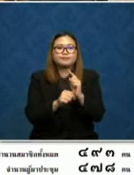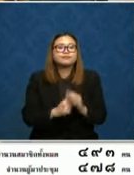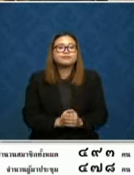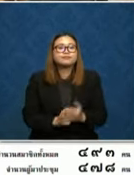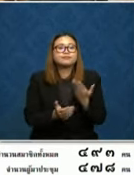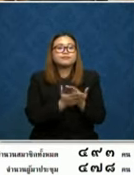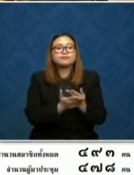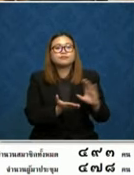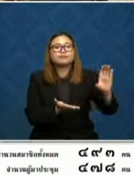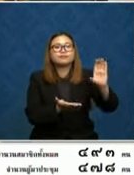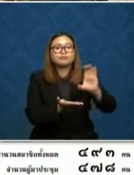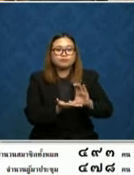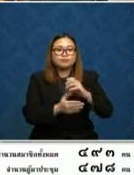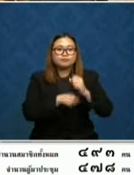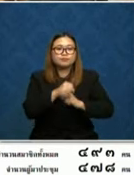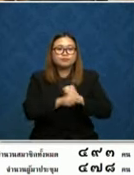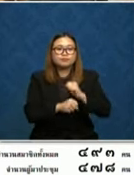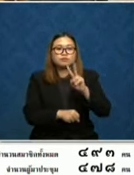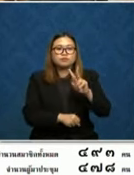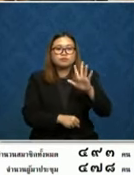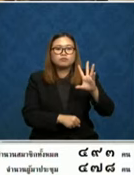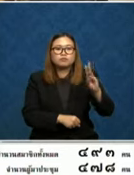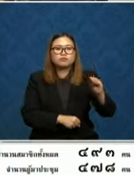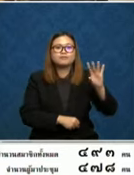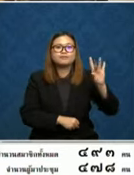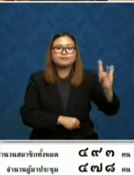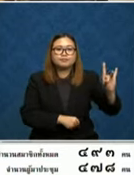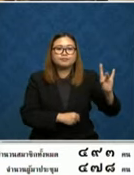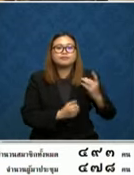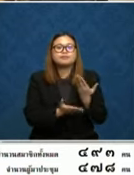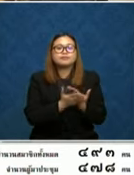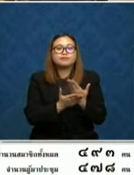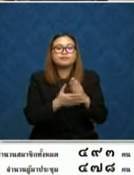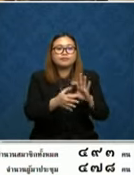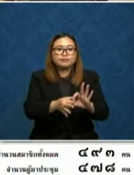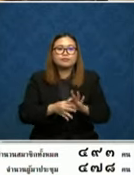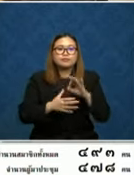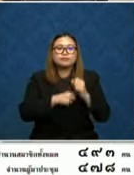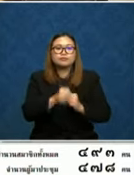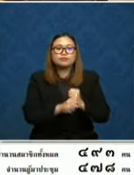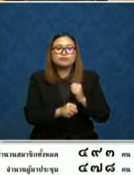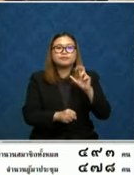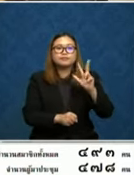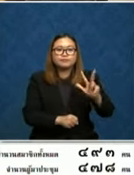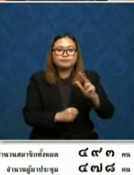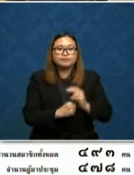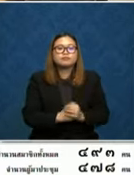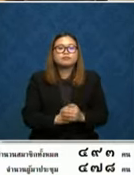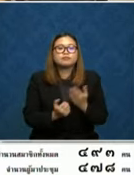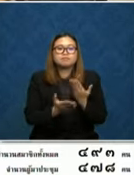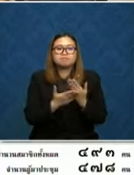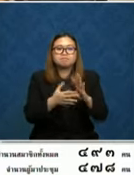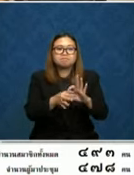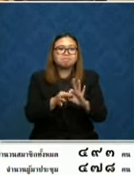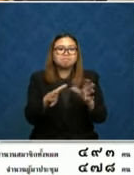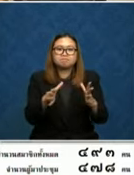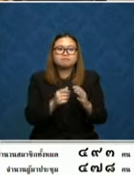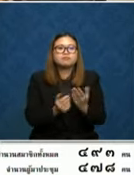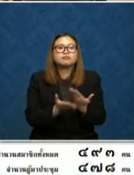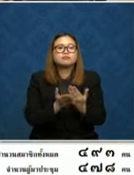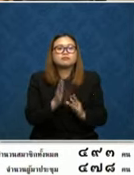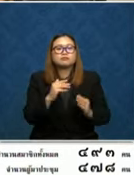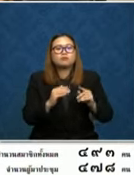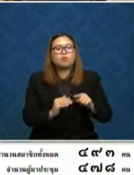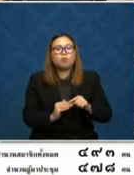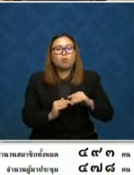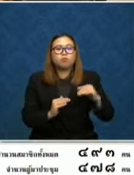ขอในปี2568และงบประมาณทั้งหมดที่ผูกพัน3ปีไม่สอดคล้องกับอัตราเงินเฟ้อที่คาดการ